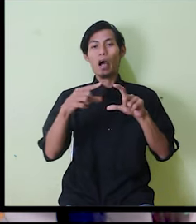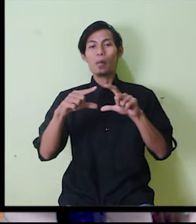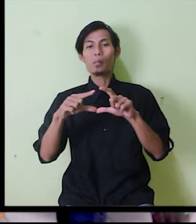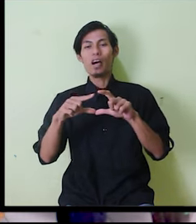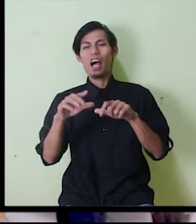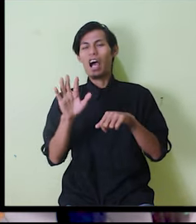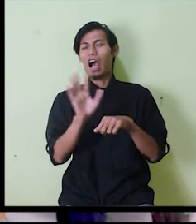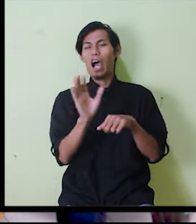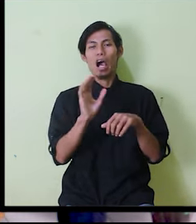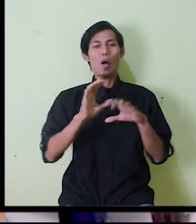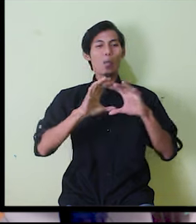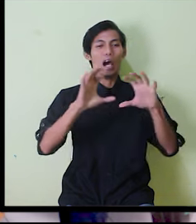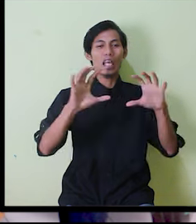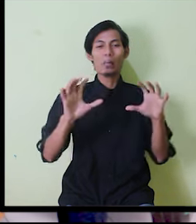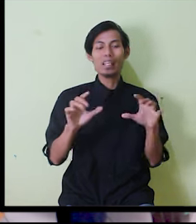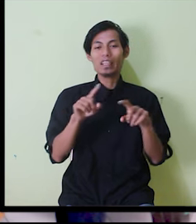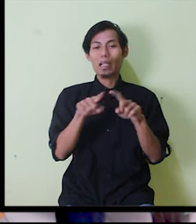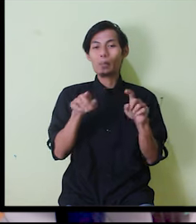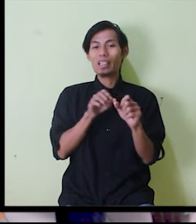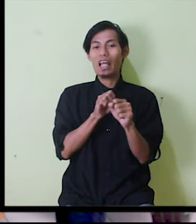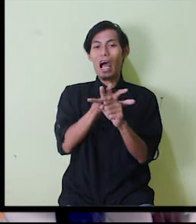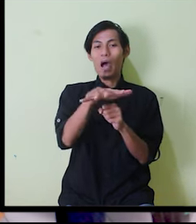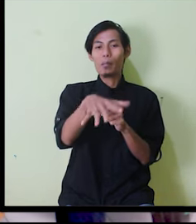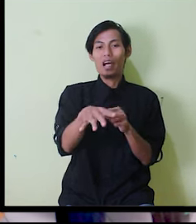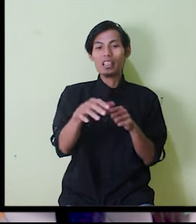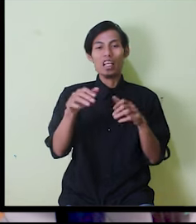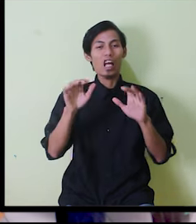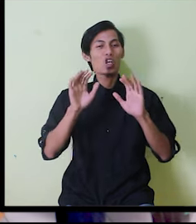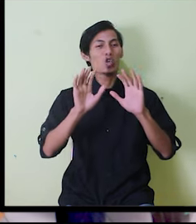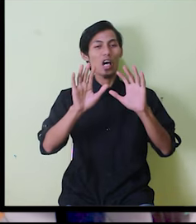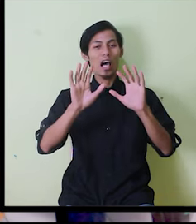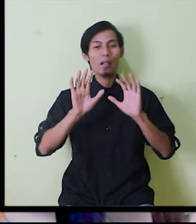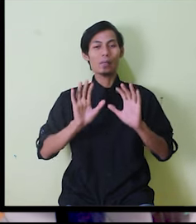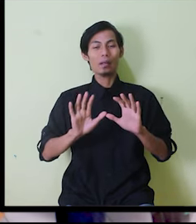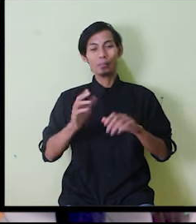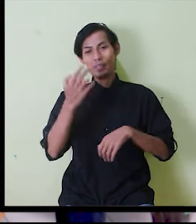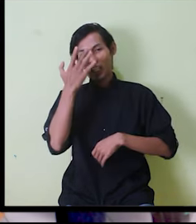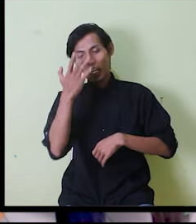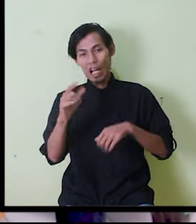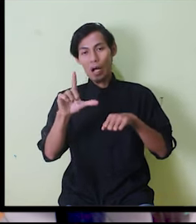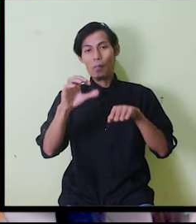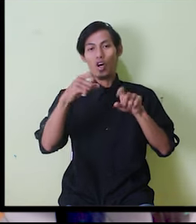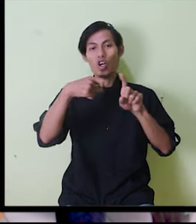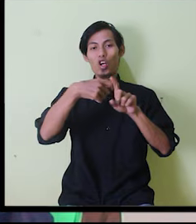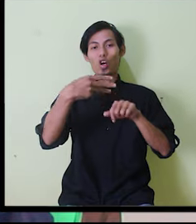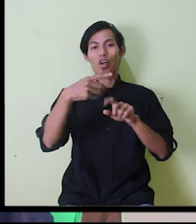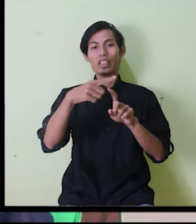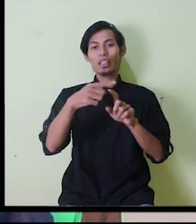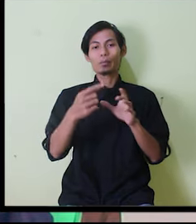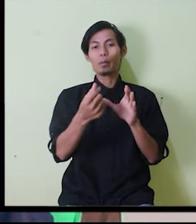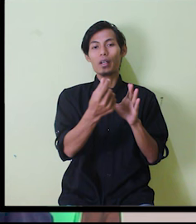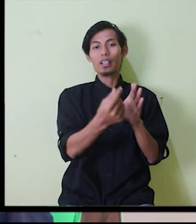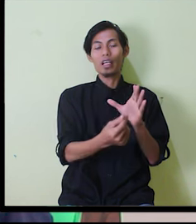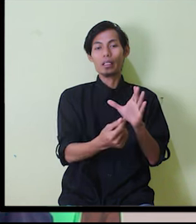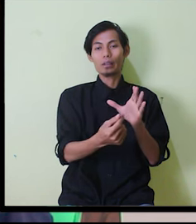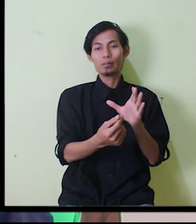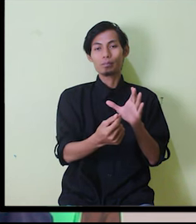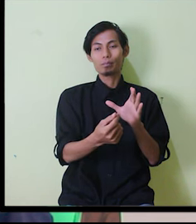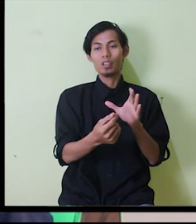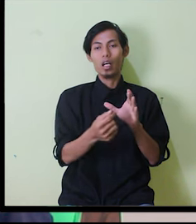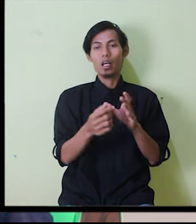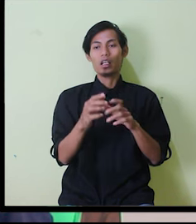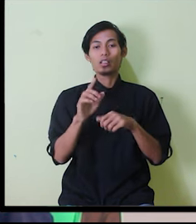enggak banyak-banyak tapi dampaknya Luar biasa ini jadi kan kenapa loket pembayaran online sekali yang pertama